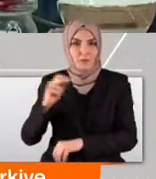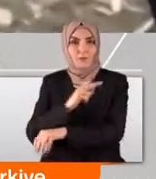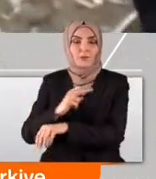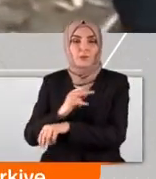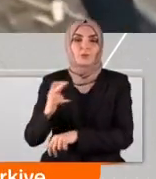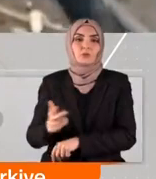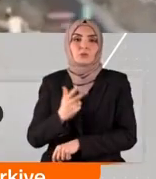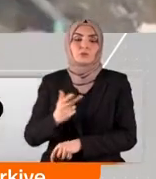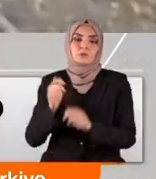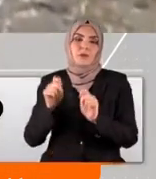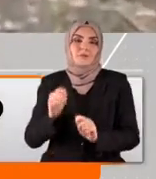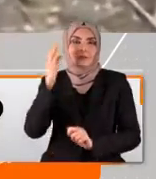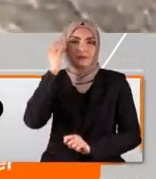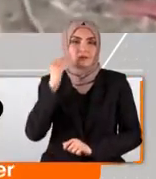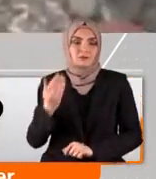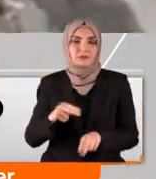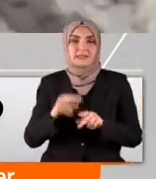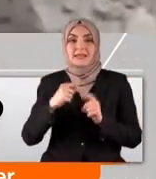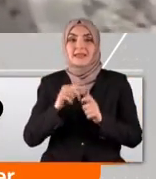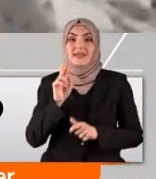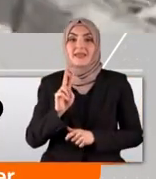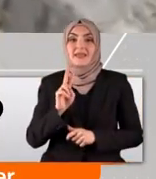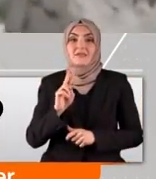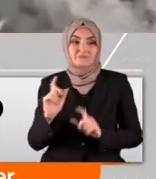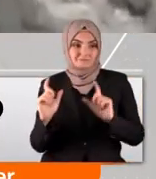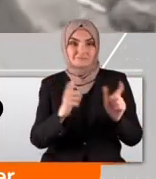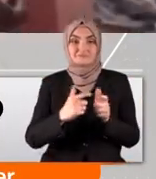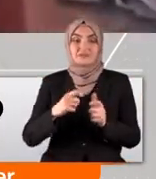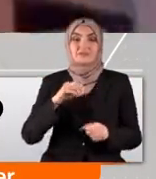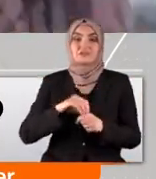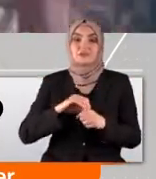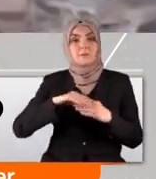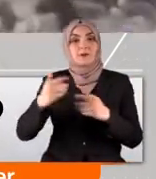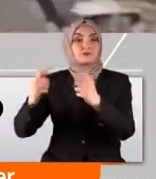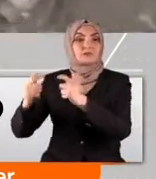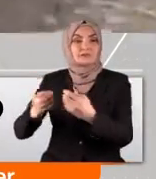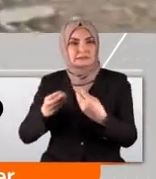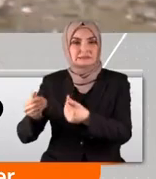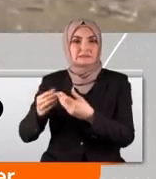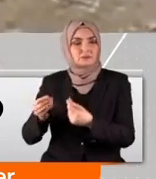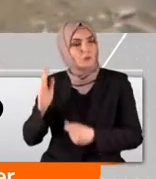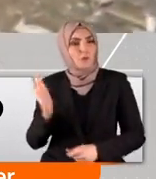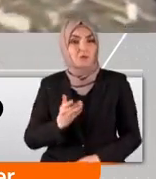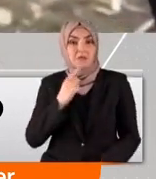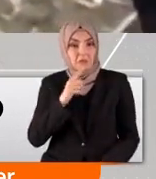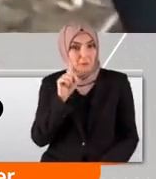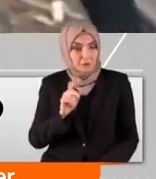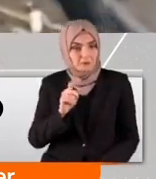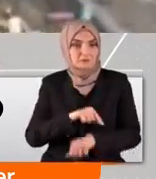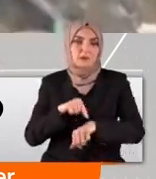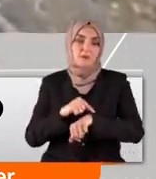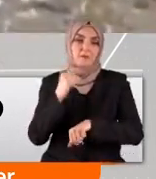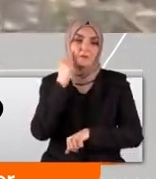Kiev'i ele geçirmek için diğer şehirlerdeki yıkımı göze alır mı? Bunu zaman gösterecek. Ancak barışın devre dışı bırakıldığı